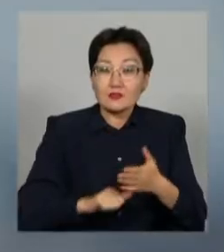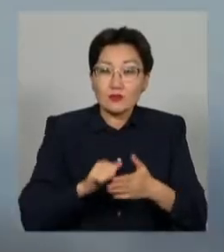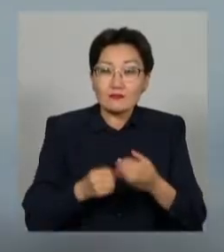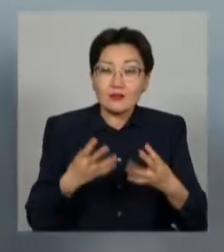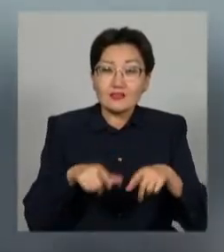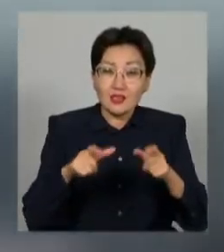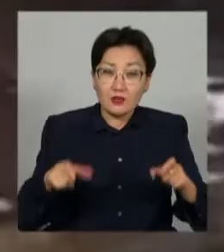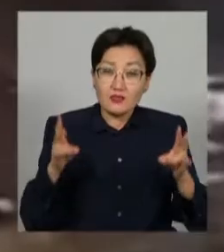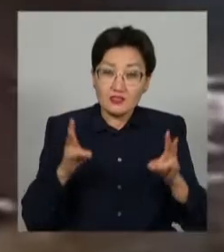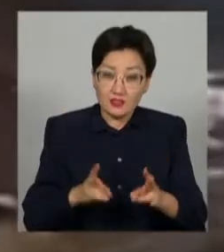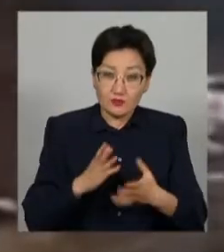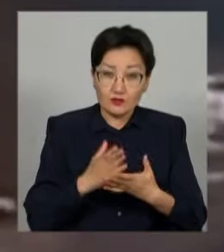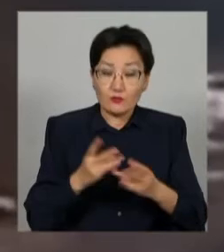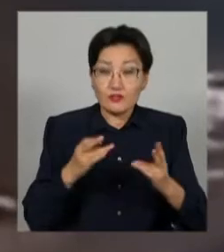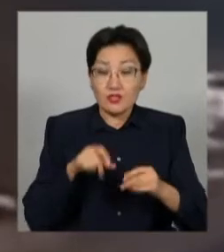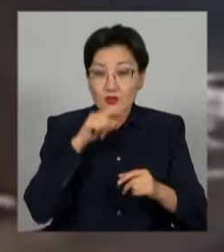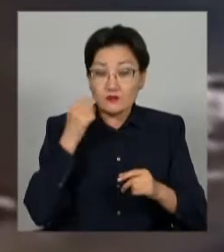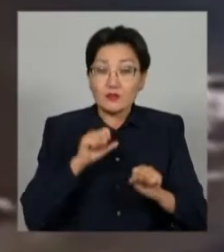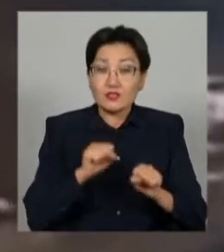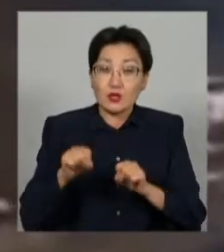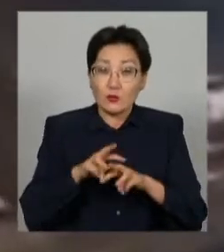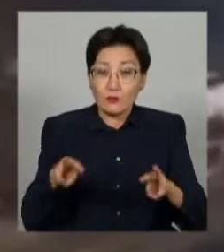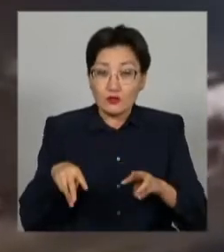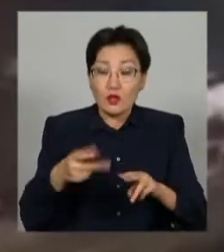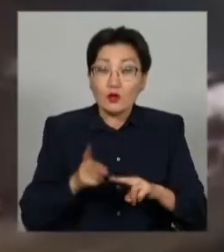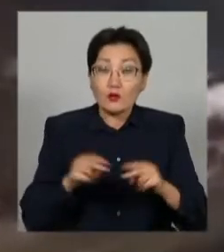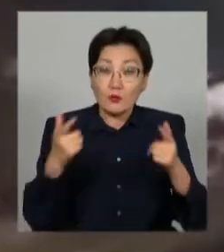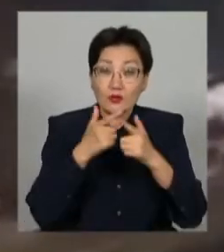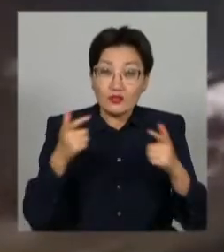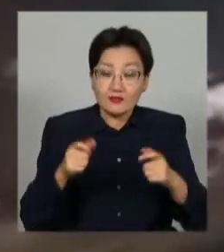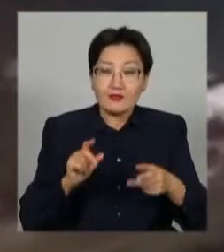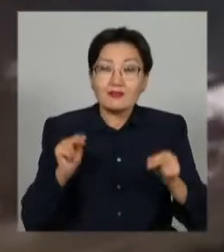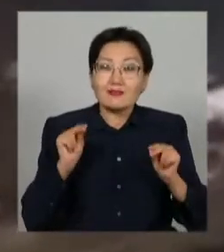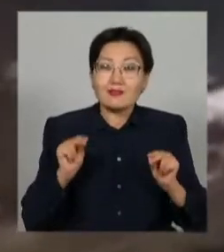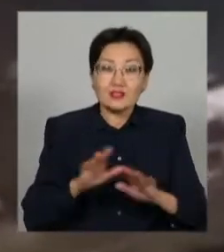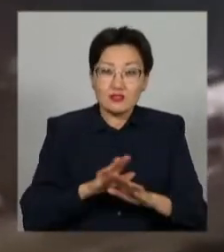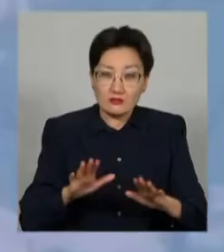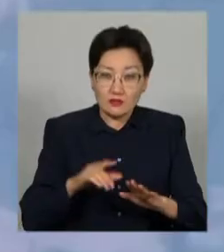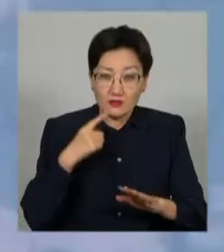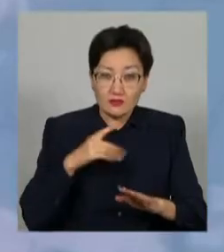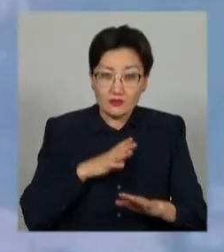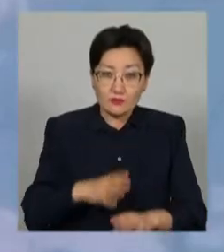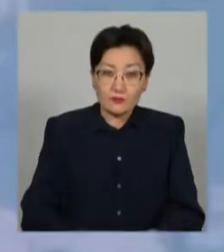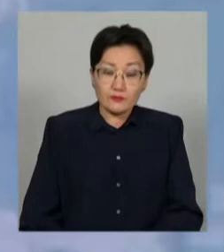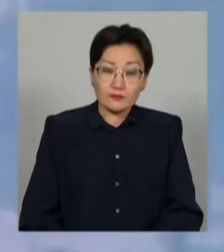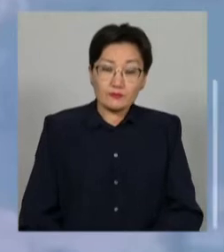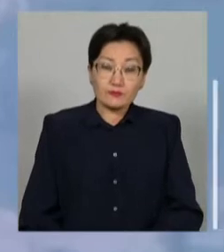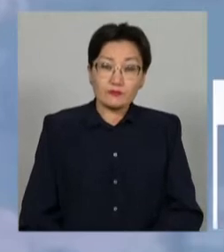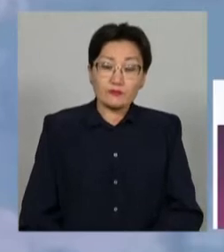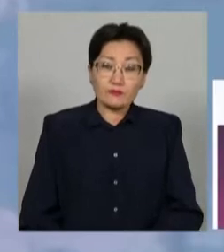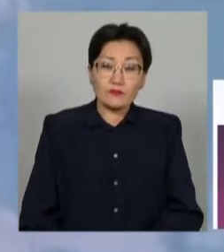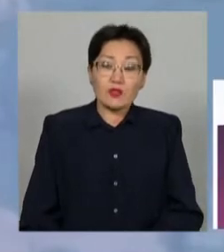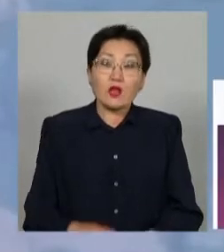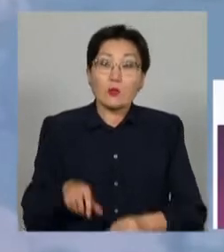қарапайым халық зардап шегуде. Алайда Ресейдің қорғаныс министрлігі бұл хабарлама шындыққа жанаспайды дейді. Подразделения вооруженных сил